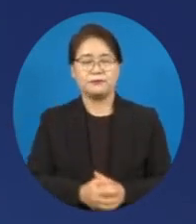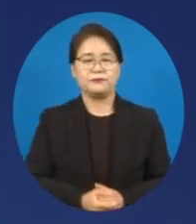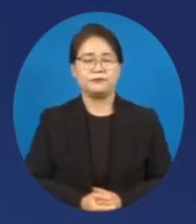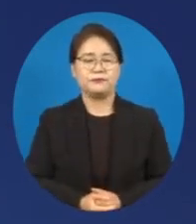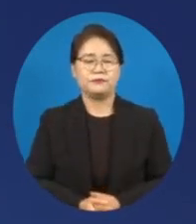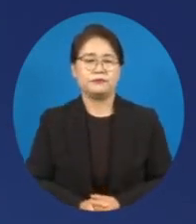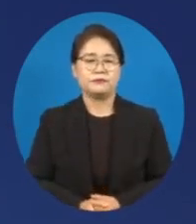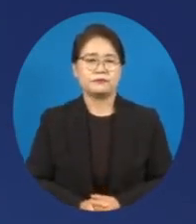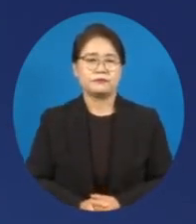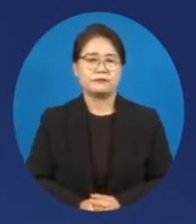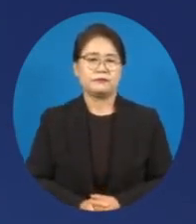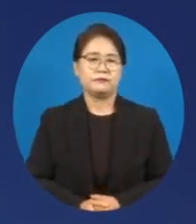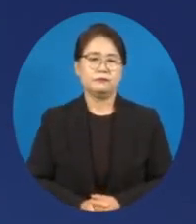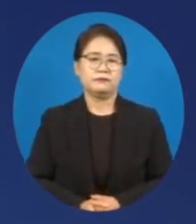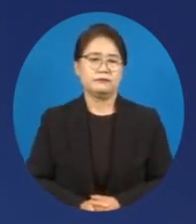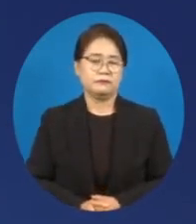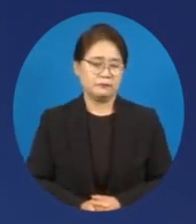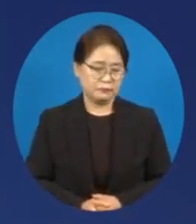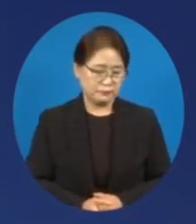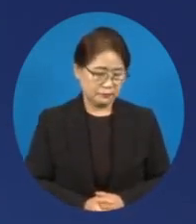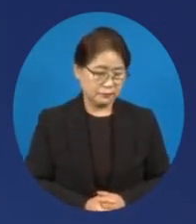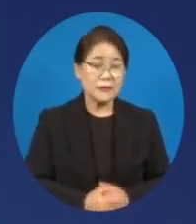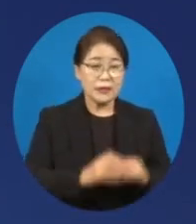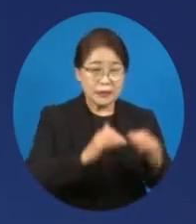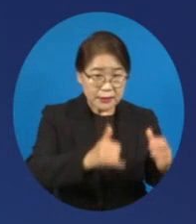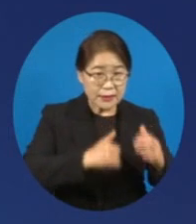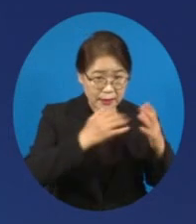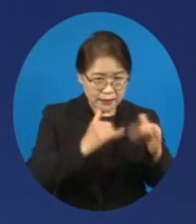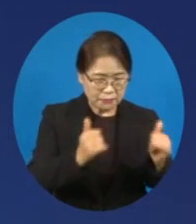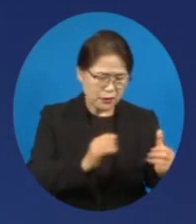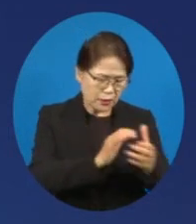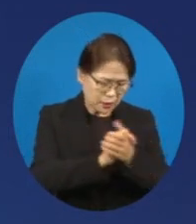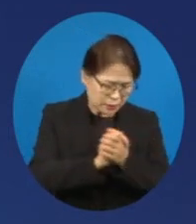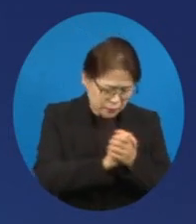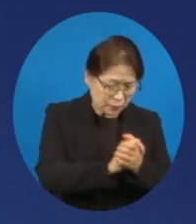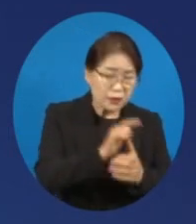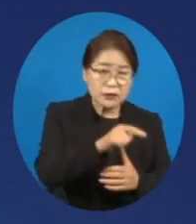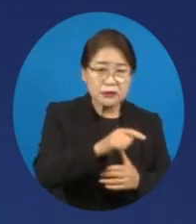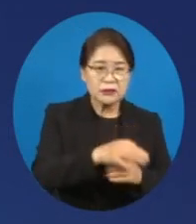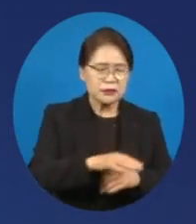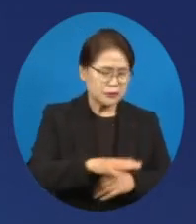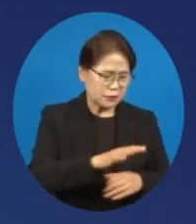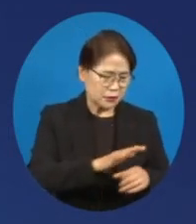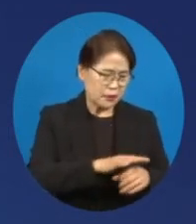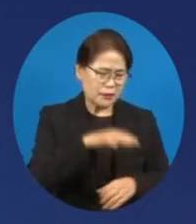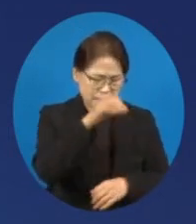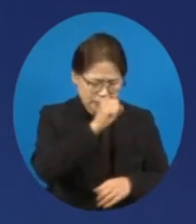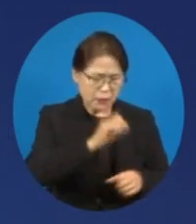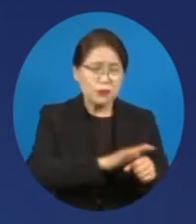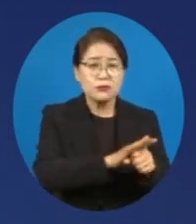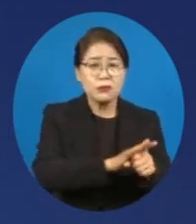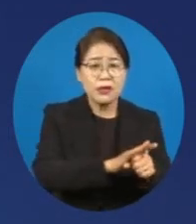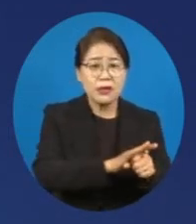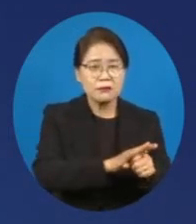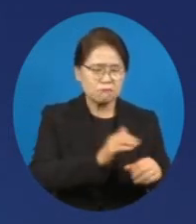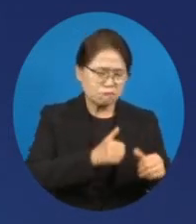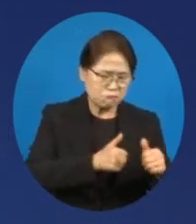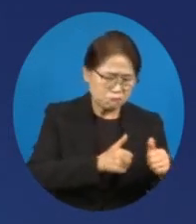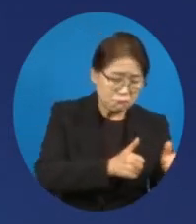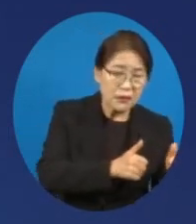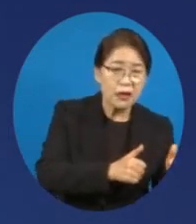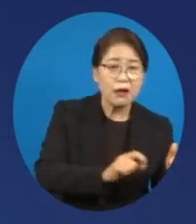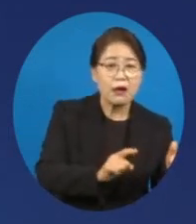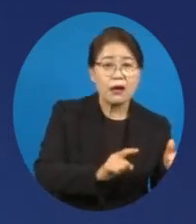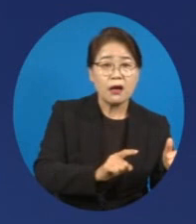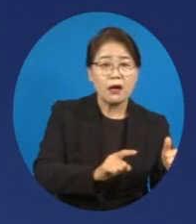살면서이 세상 사람들처럼 세상과 친구가 되고 세상을 살아가며 살아가게 되면